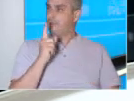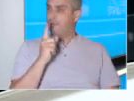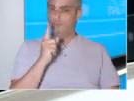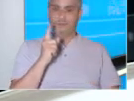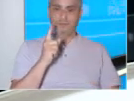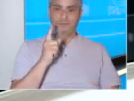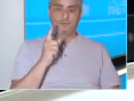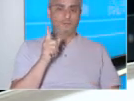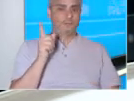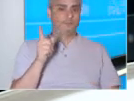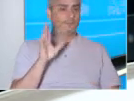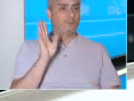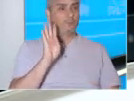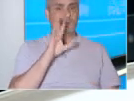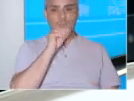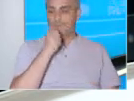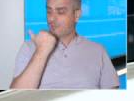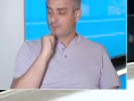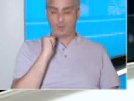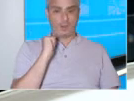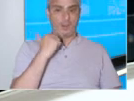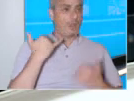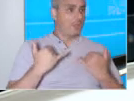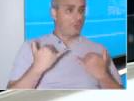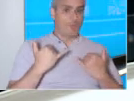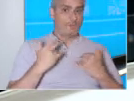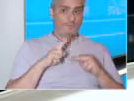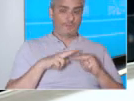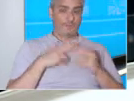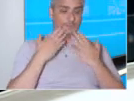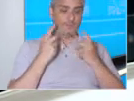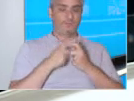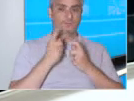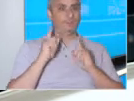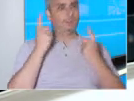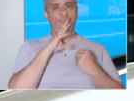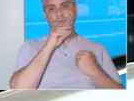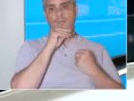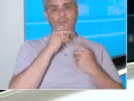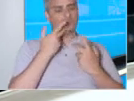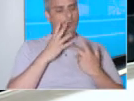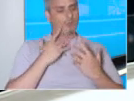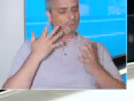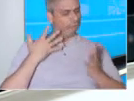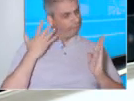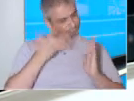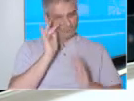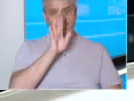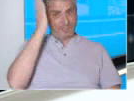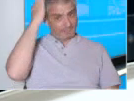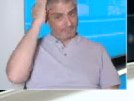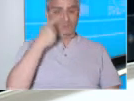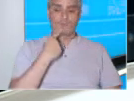כן. זה מה שביבי דיבר אתמול, והיום, אחרי ישיבת עשייה, פתאום הוא דיבר בטון הרבה יותר נחרץ כלפי בנט. זה